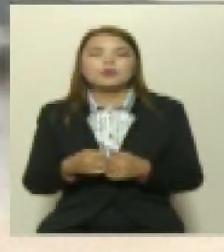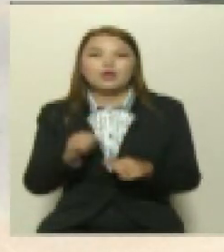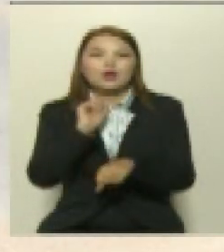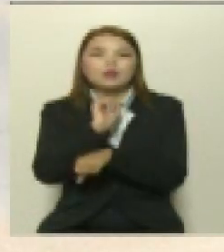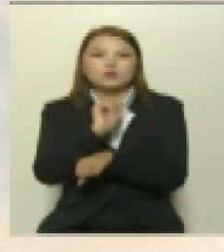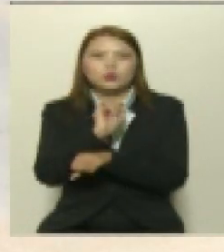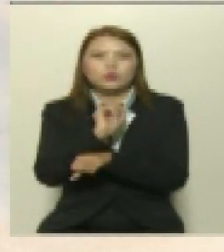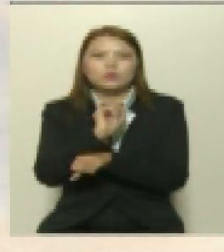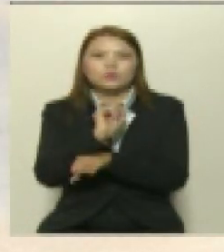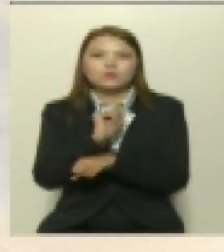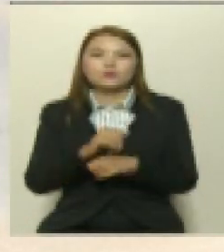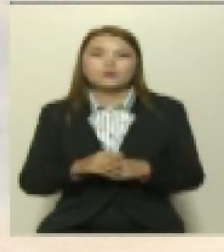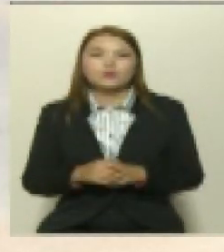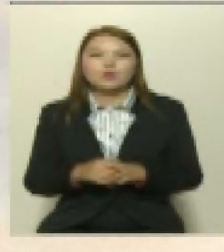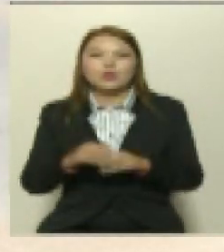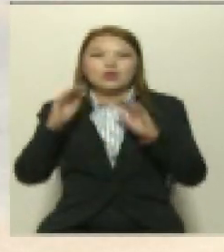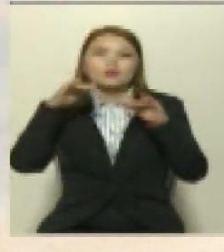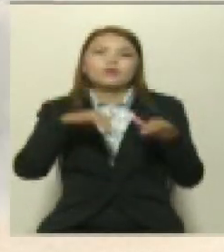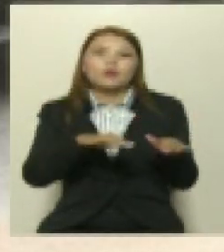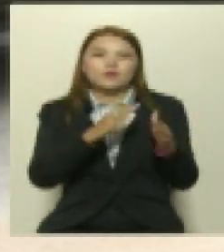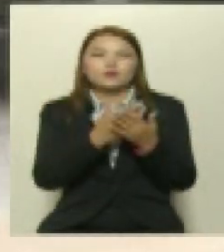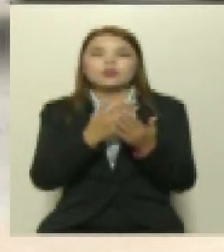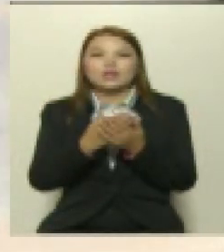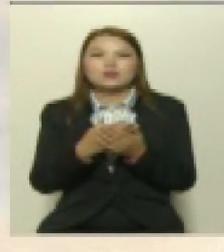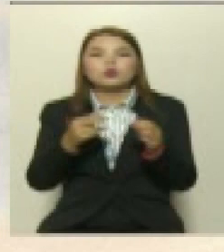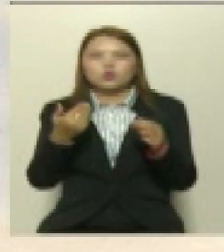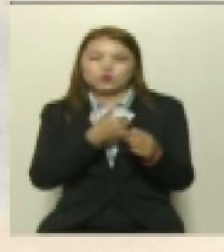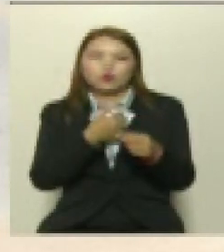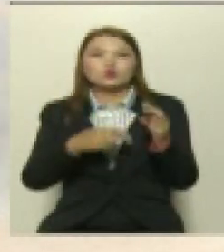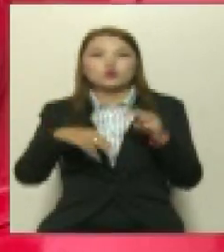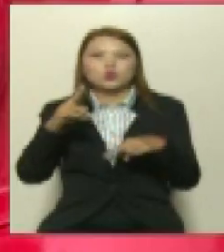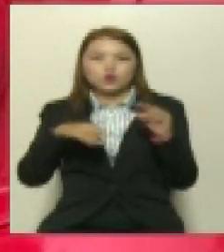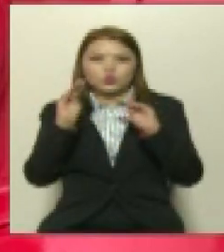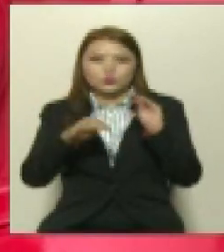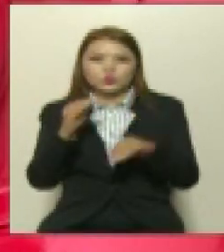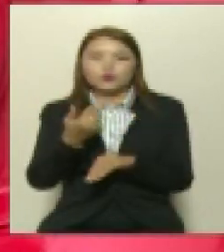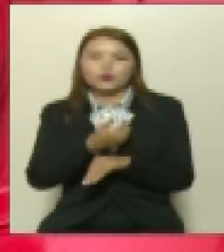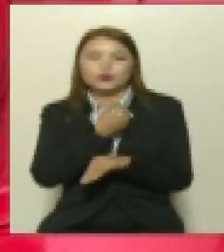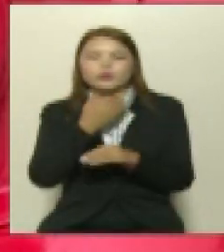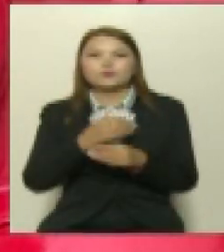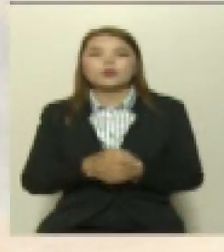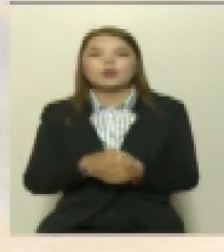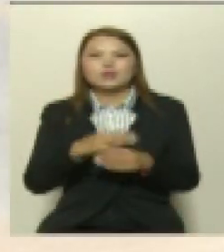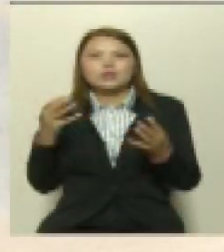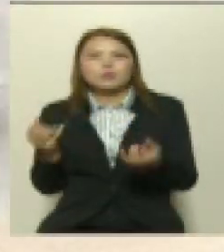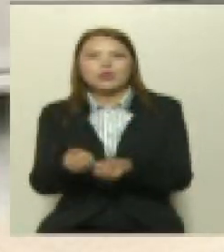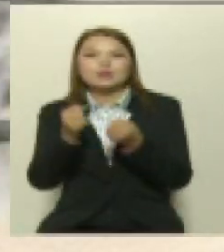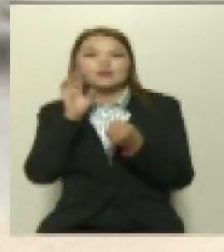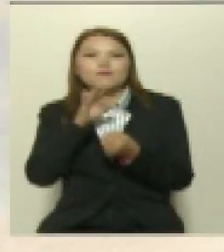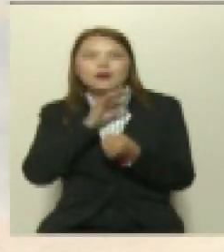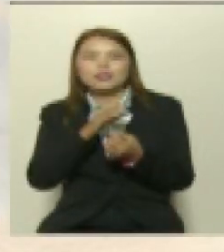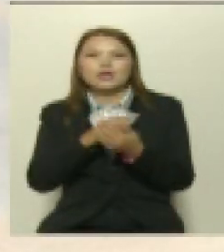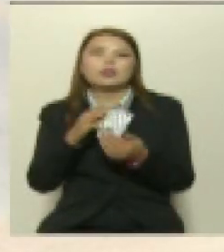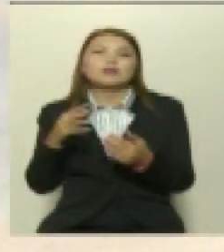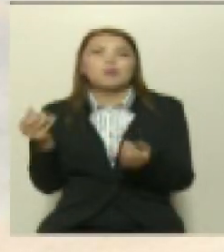аялдама теңіз жағалауында да жасағымыз келіп отыр. Біздің суда құтқару қызметіміз